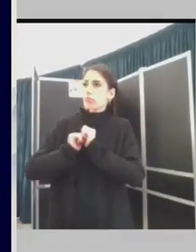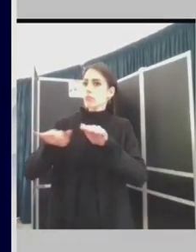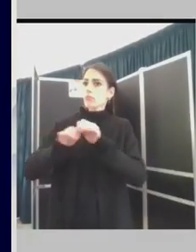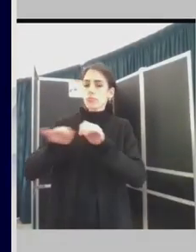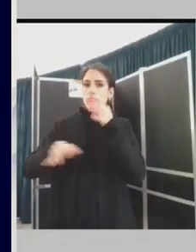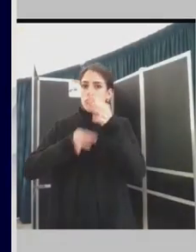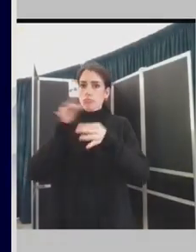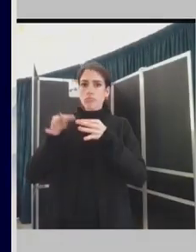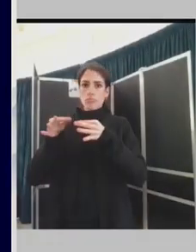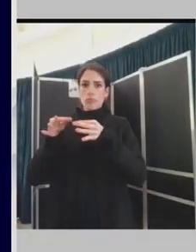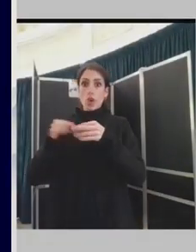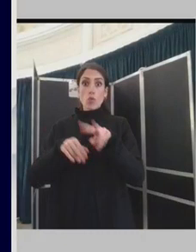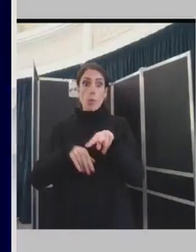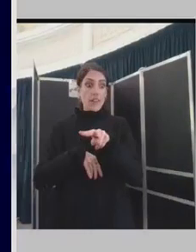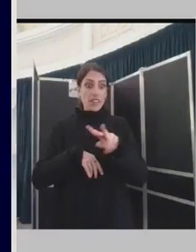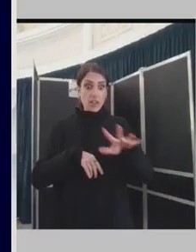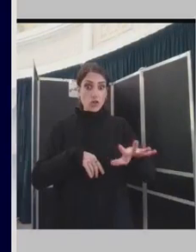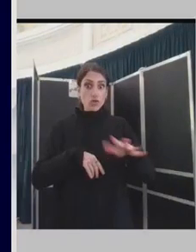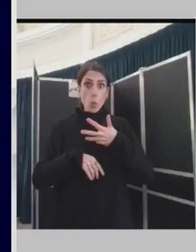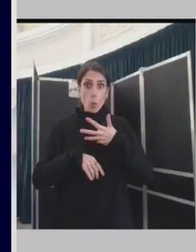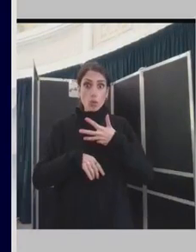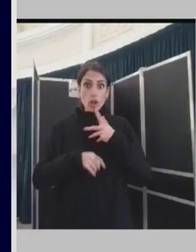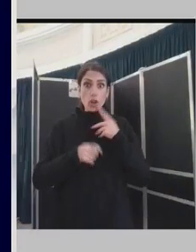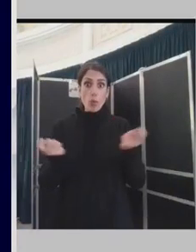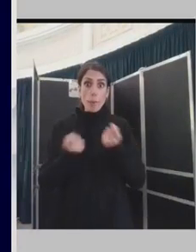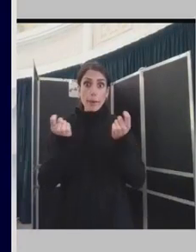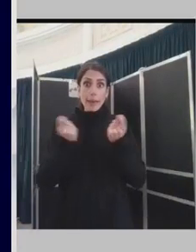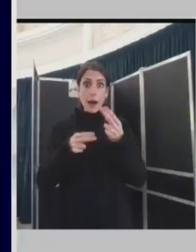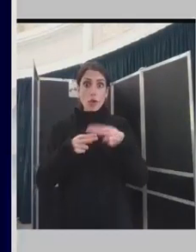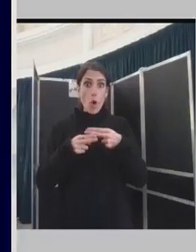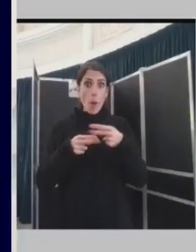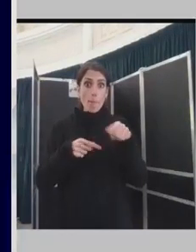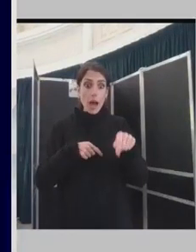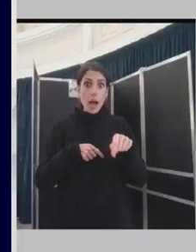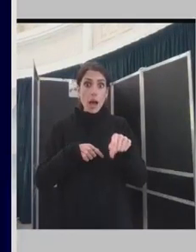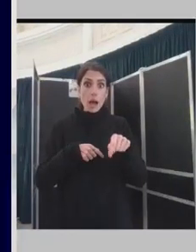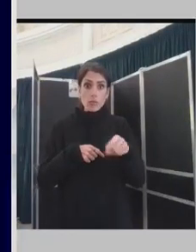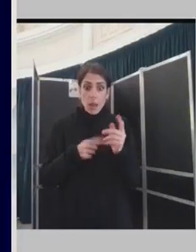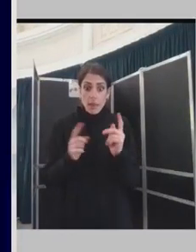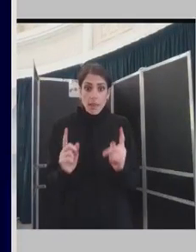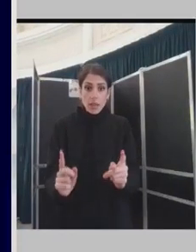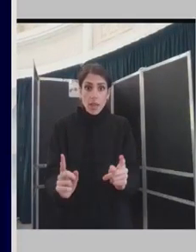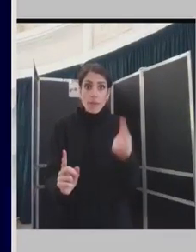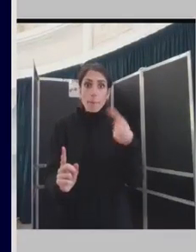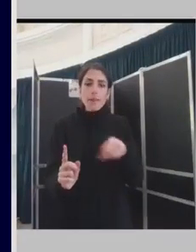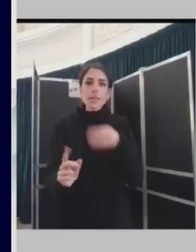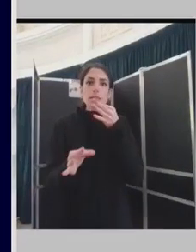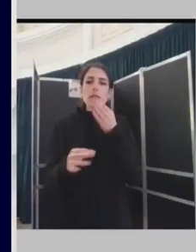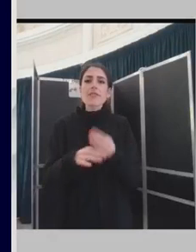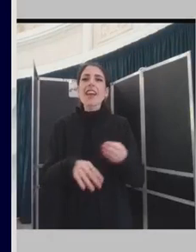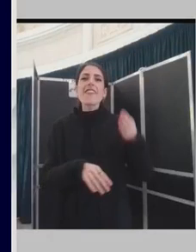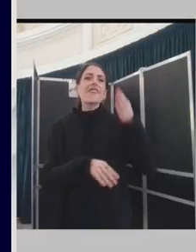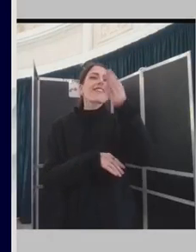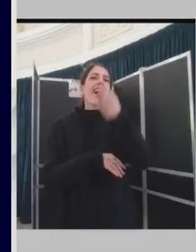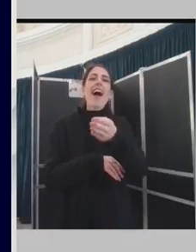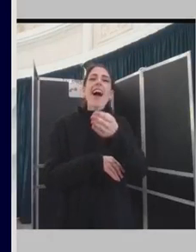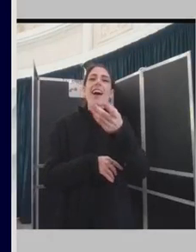Roma, arriveranno migliaia di pellegrini al Divino Amore, non